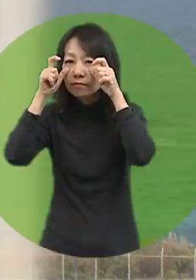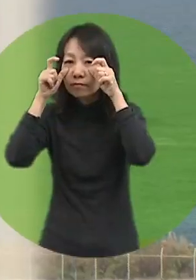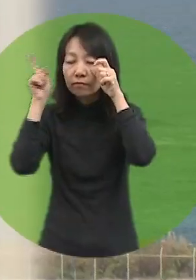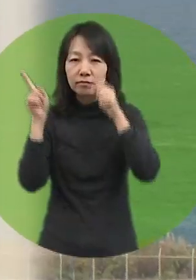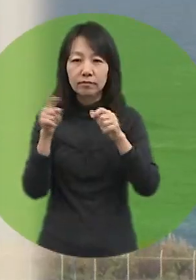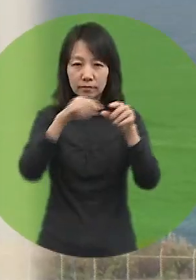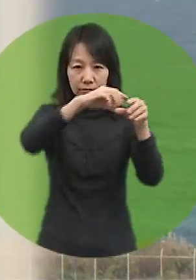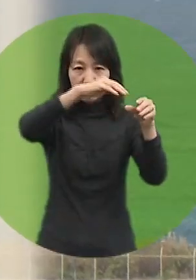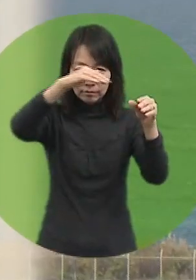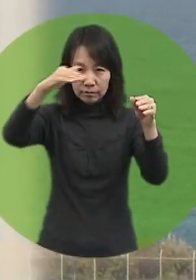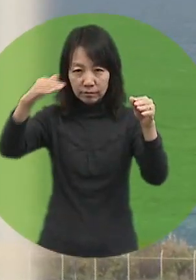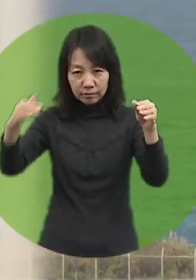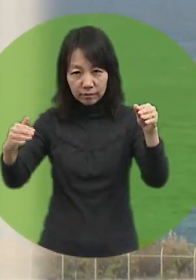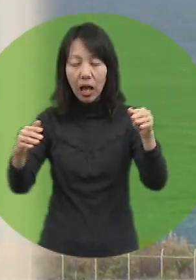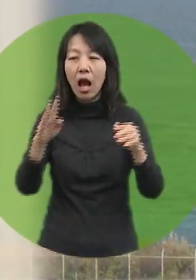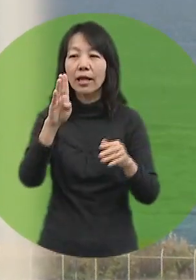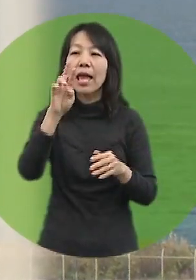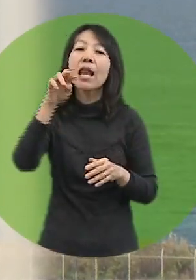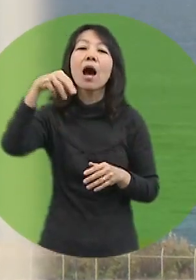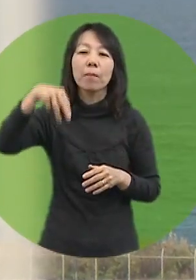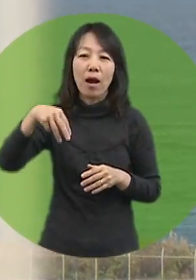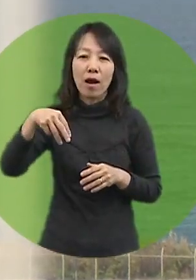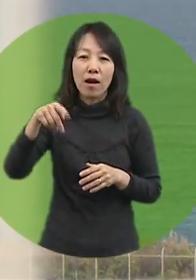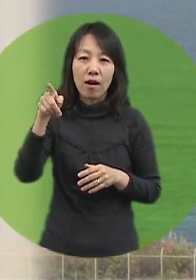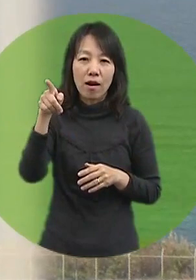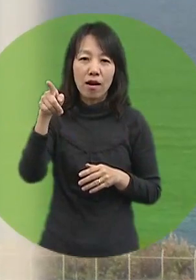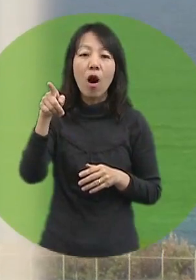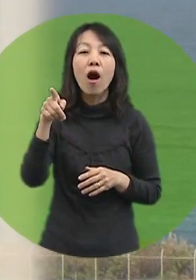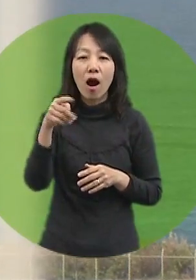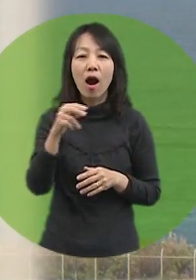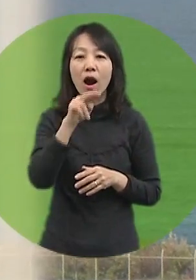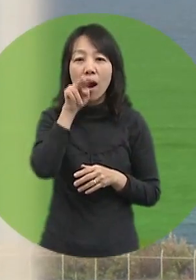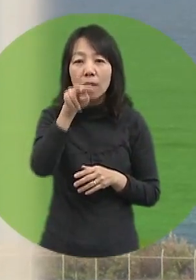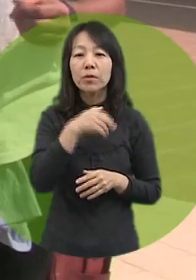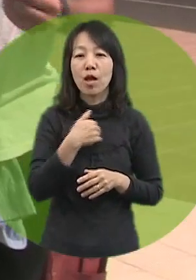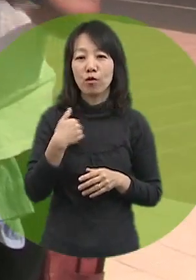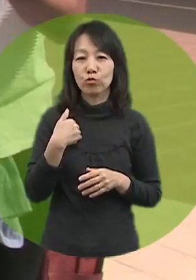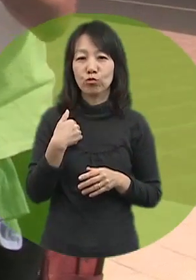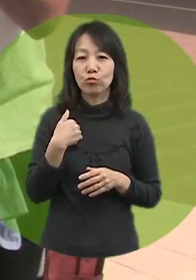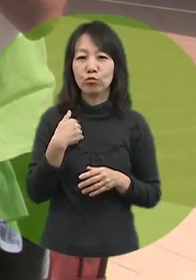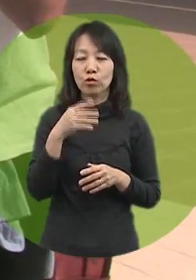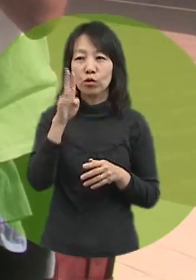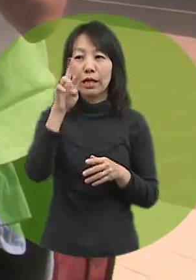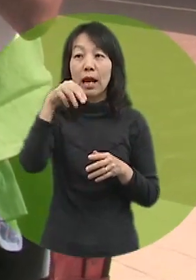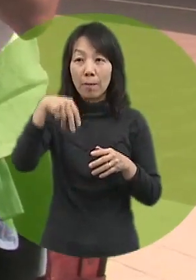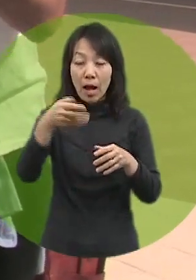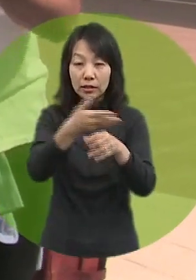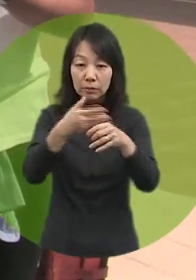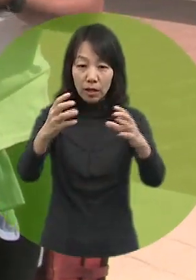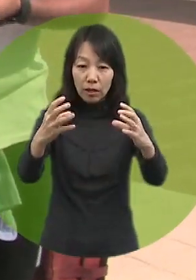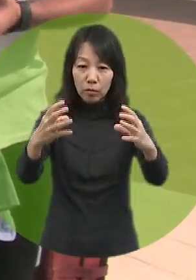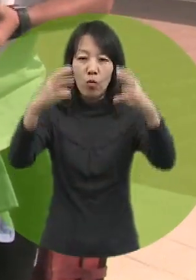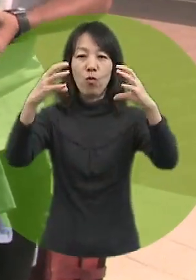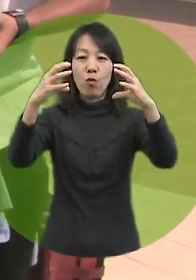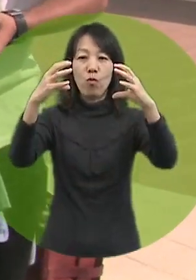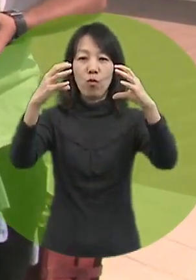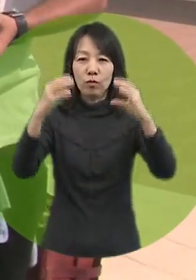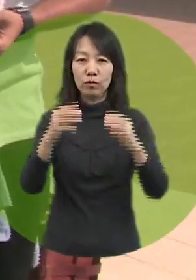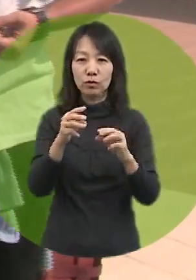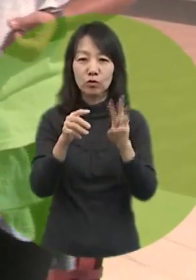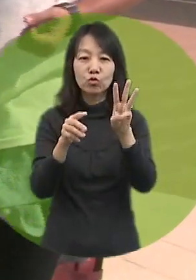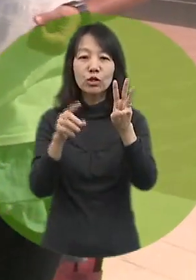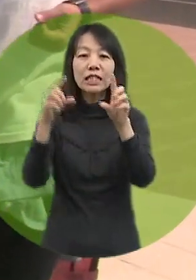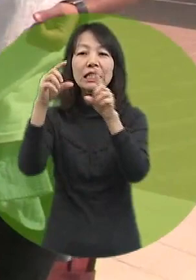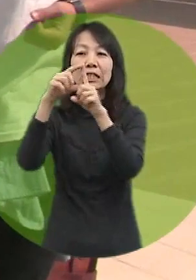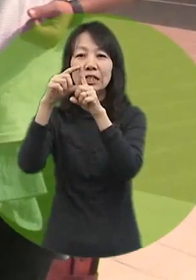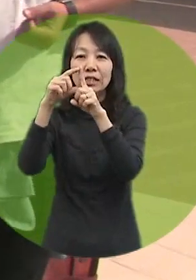れ。 ケラマダ。 あ、見えた。 ケラマダな、あれ。 正解ですか？ ケラマが飛び出して見えてるな、これ 。3D のメガネだろ、